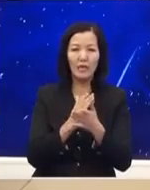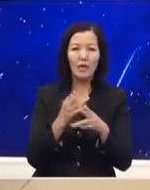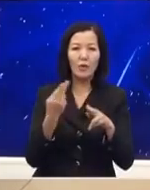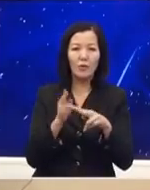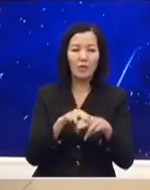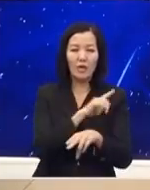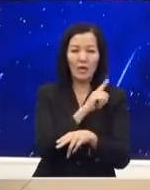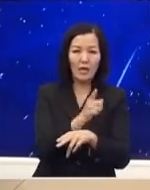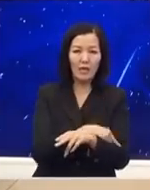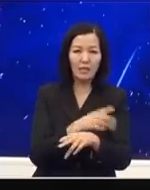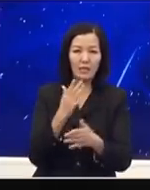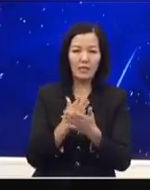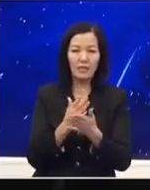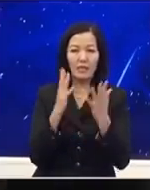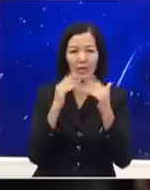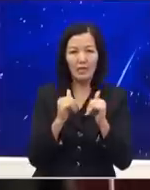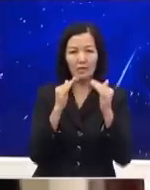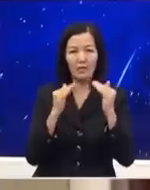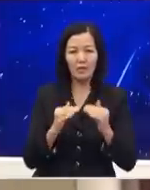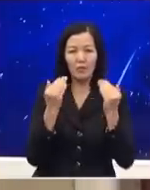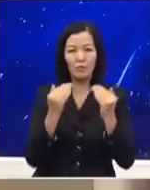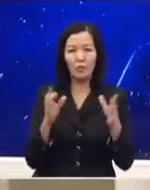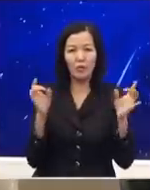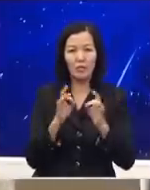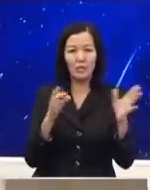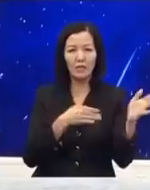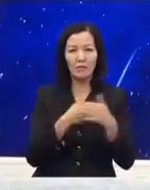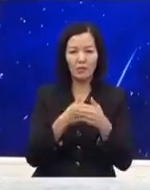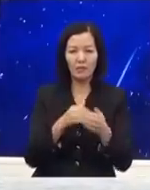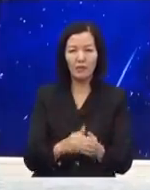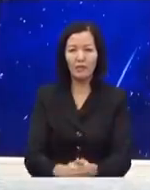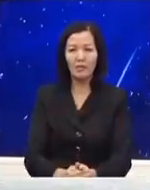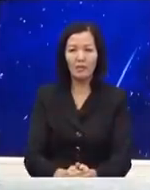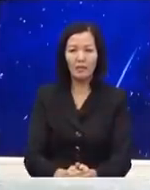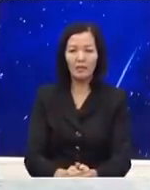әлде той жасаушылар азайды ма? Әйтеуір бүгін мейрамханалар жабық.